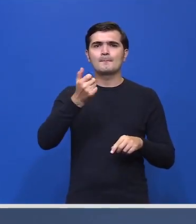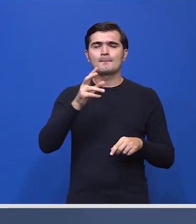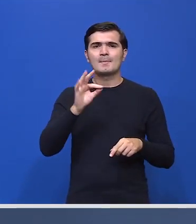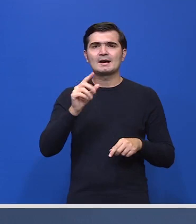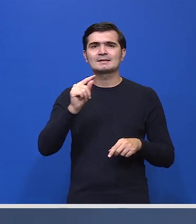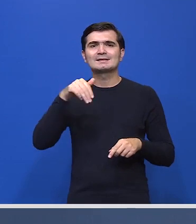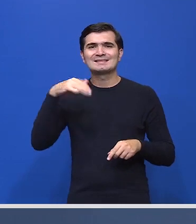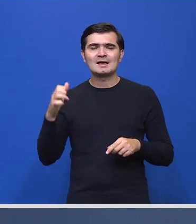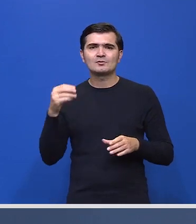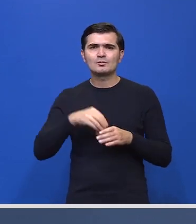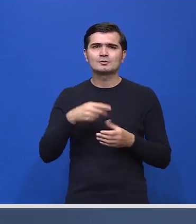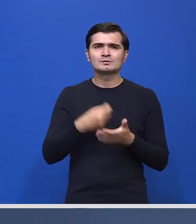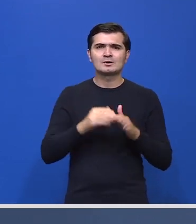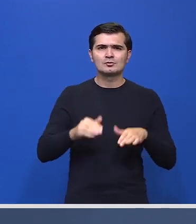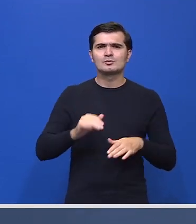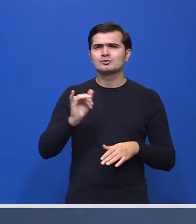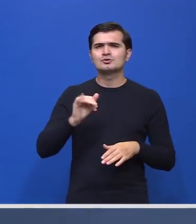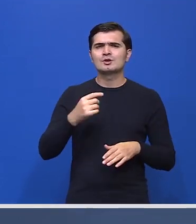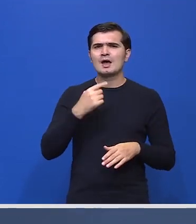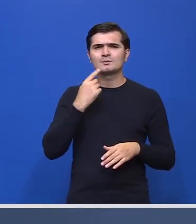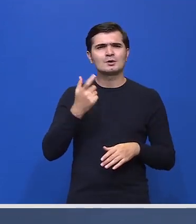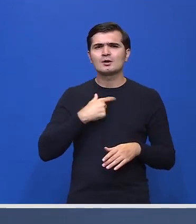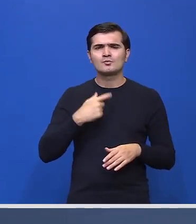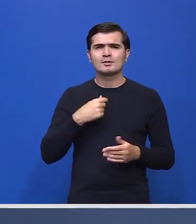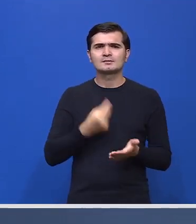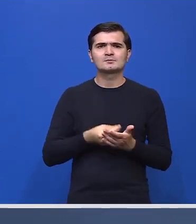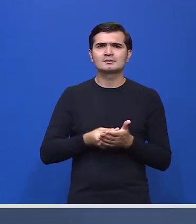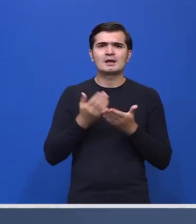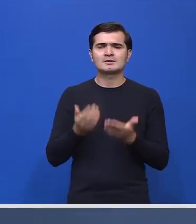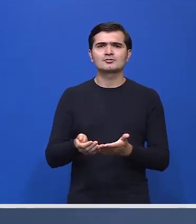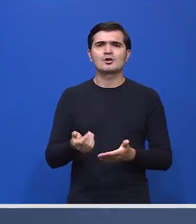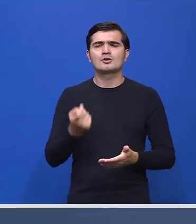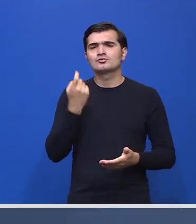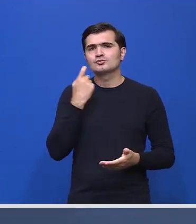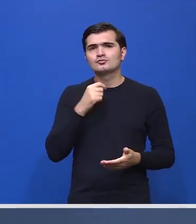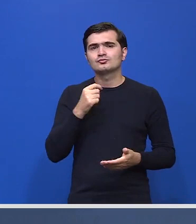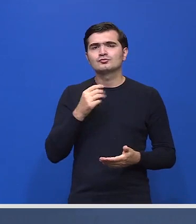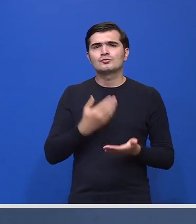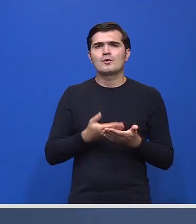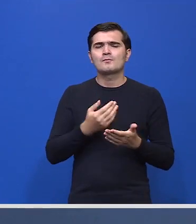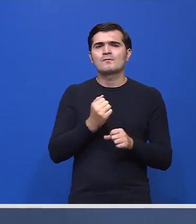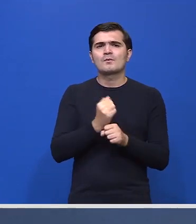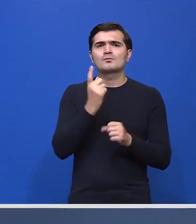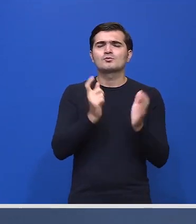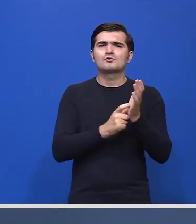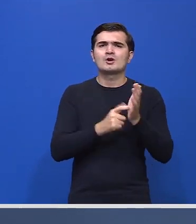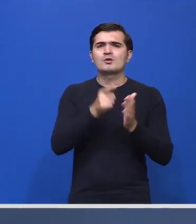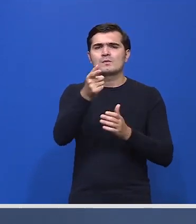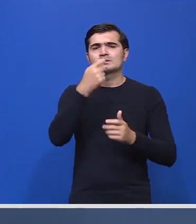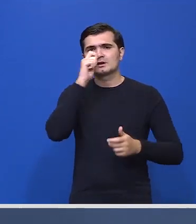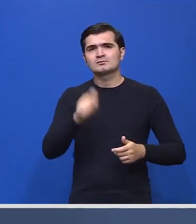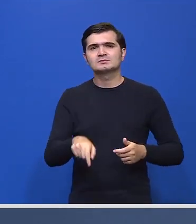Cei din care au aceste firme spuneau că și-ar permite, practic, să plătească așa și nu știu că au făcut și un apel la dumneavoastră să renunțați la